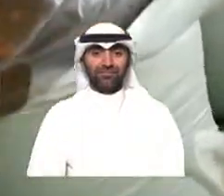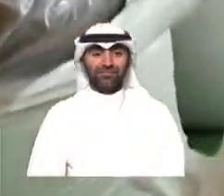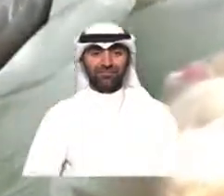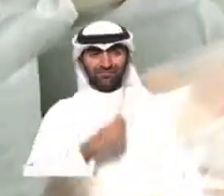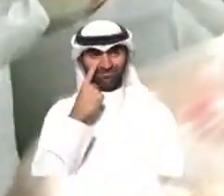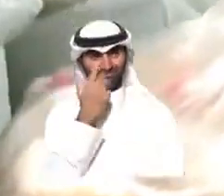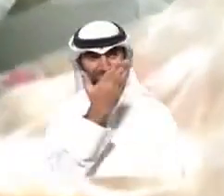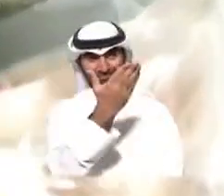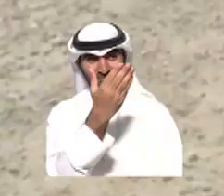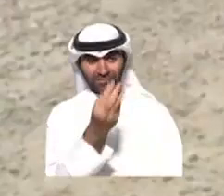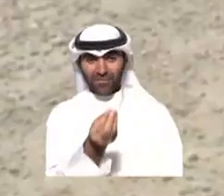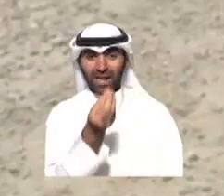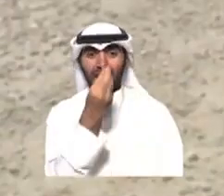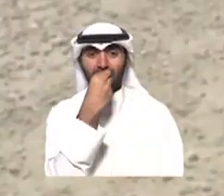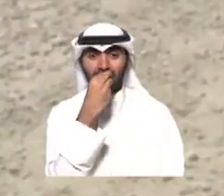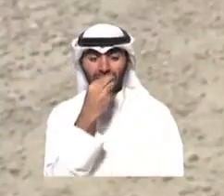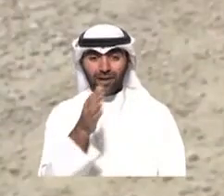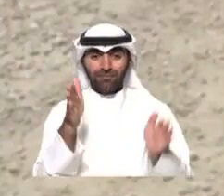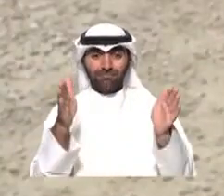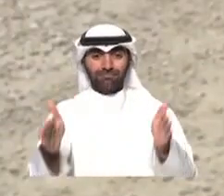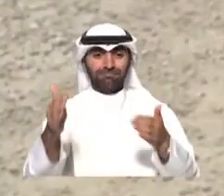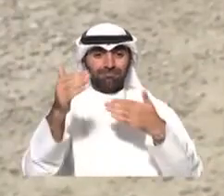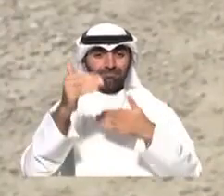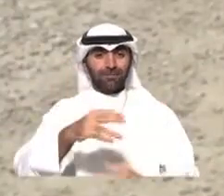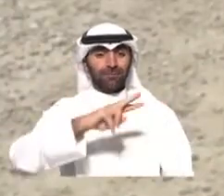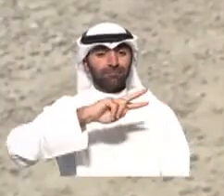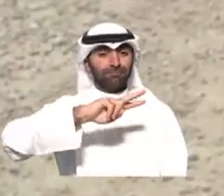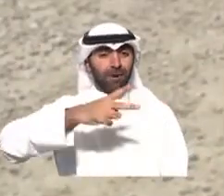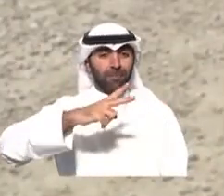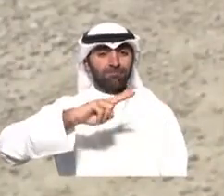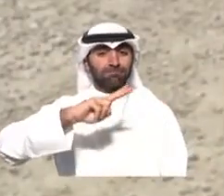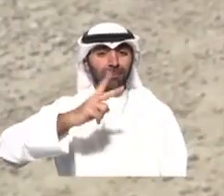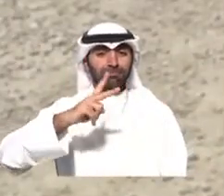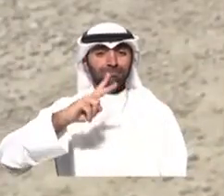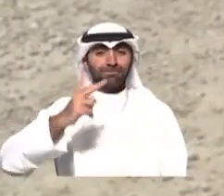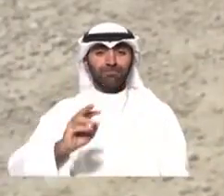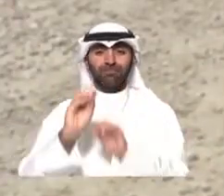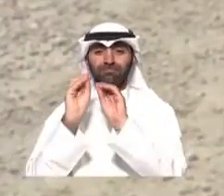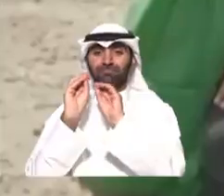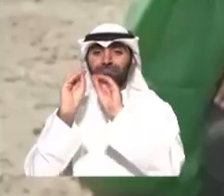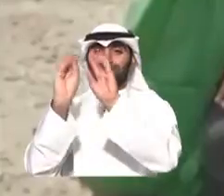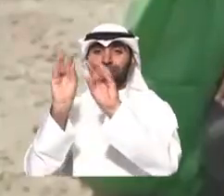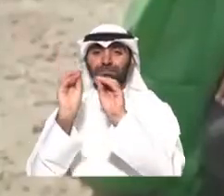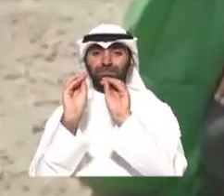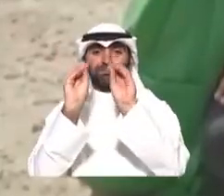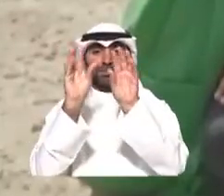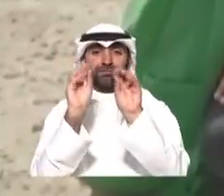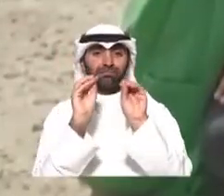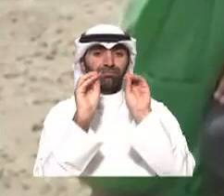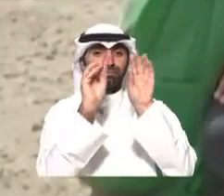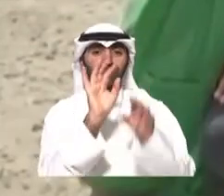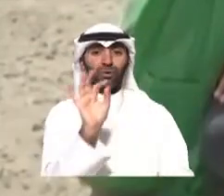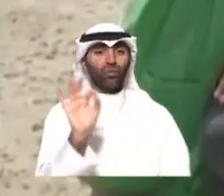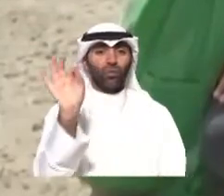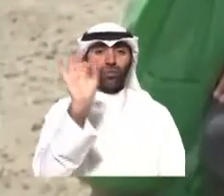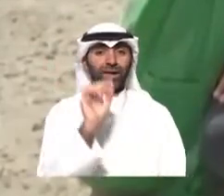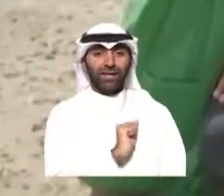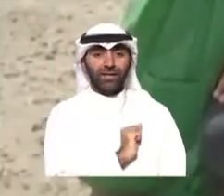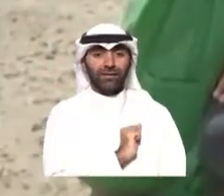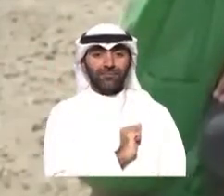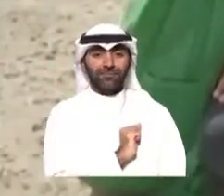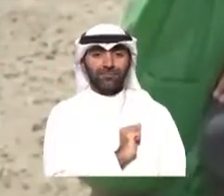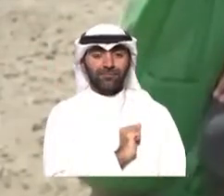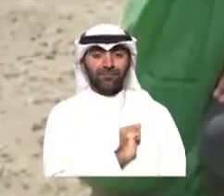من بنغلاديش إلى اليمن وسوريا ولبنان والعراق ودول لجوء أخرى، تنصب جهود المفوضية السامية